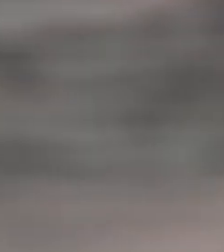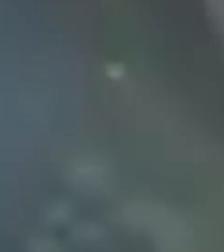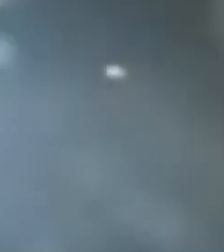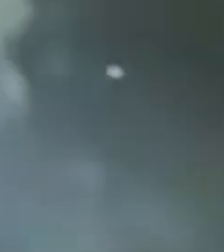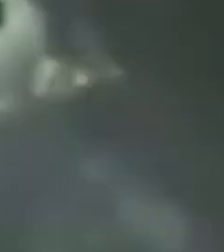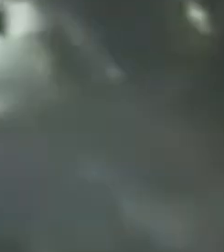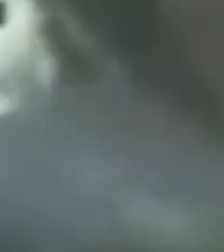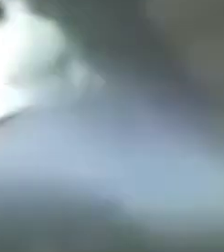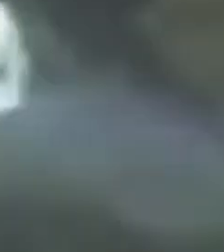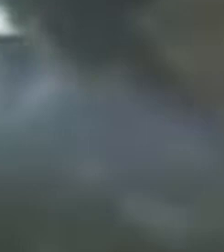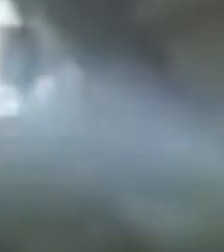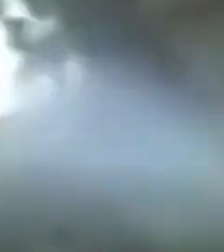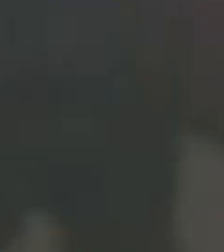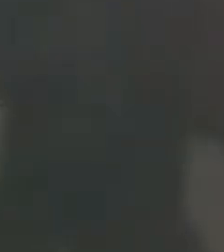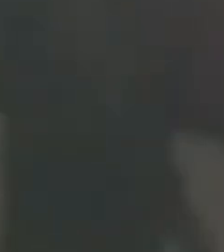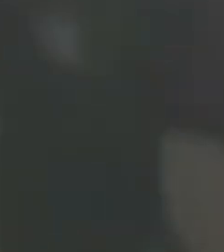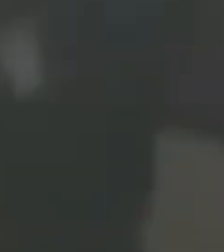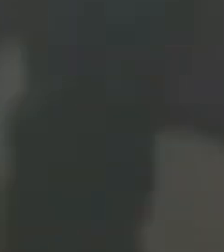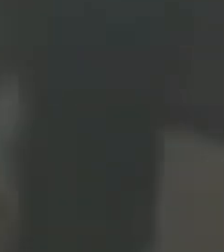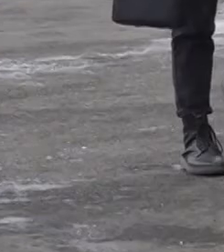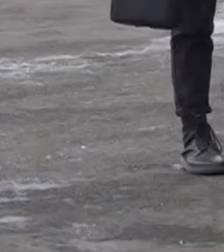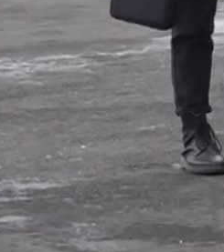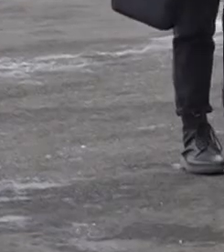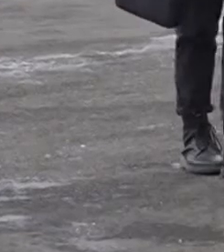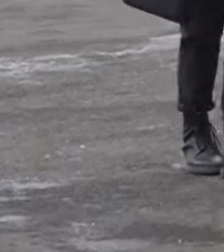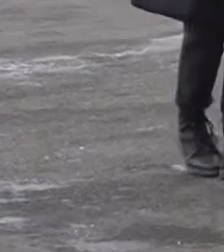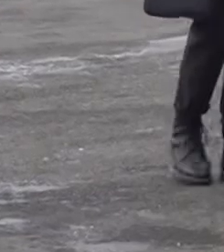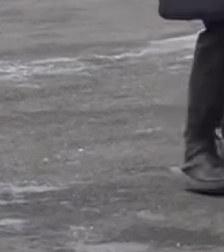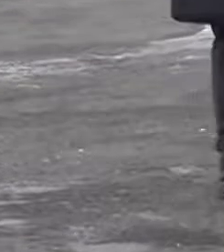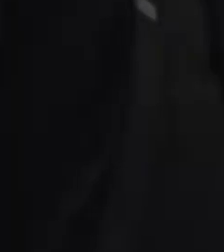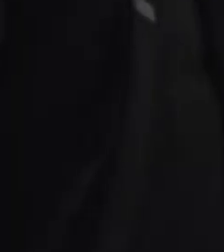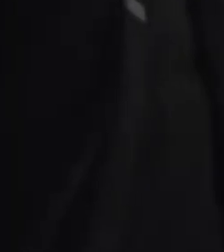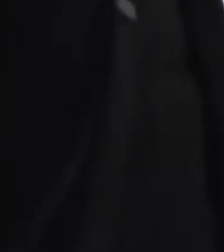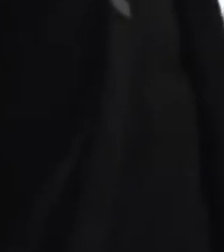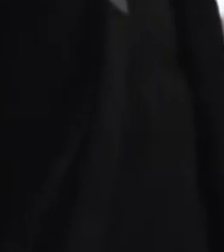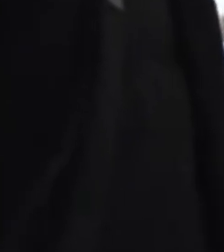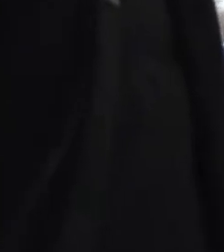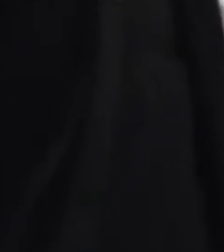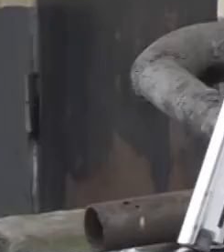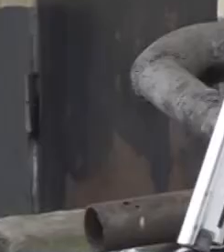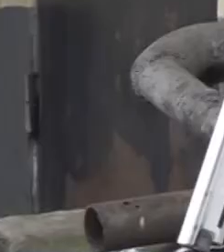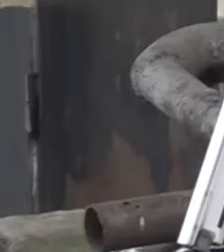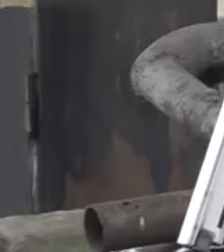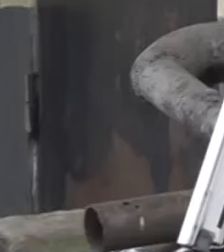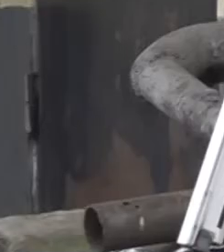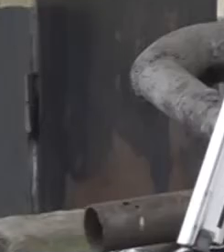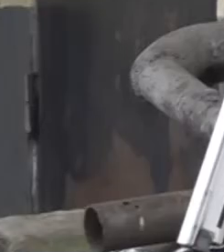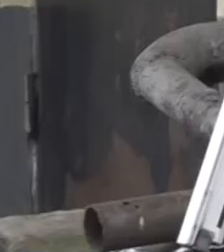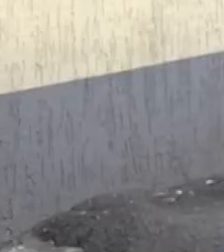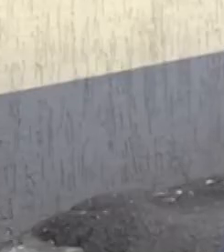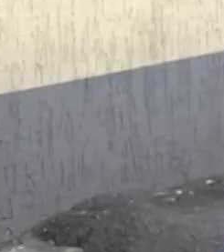январских беспорядков. Как очевидцы описывают те события и тех, кто атаковал город? Ответы в репортаже нашего